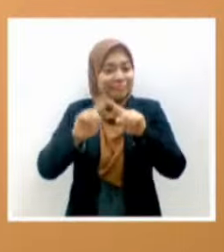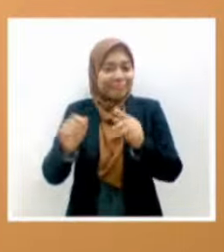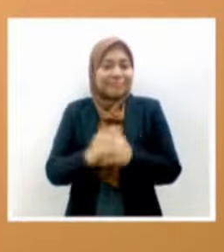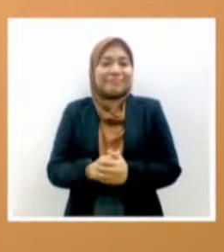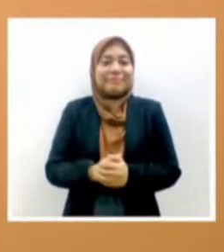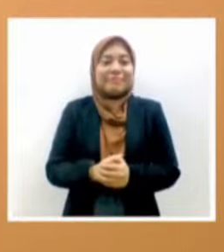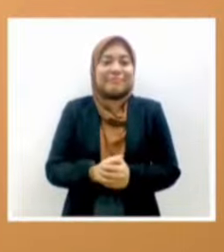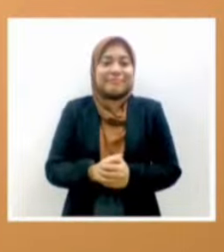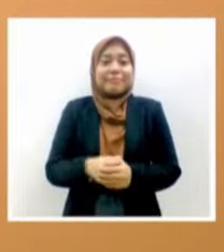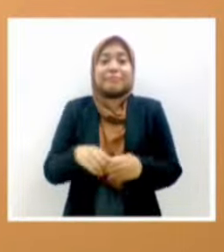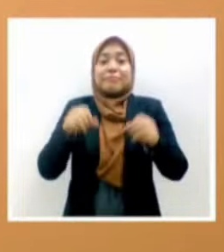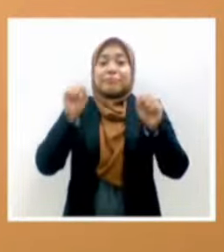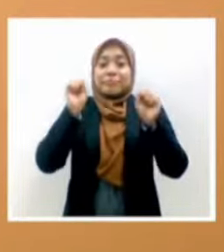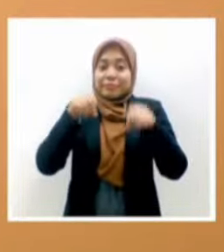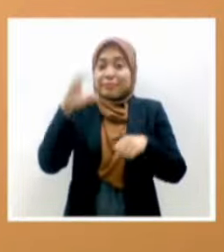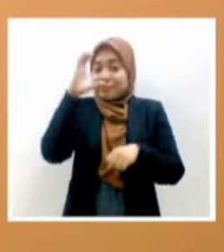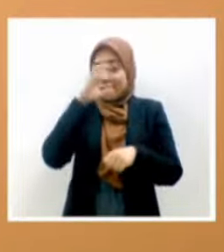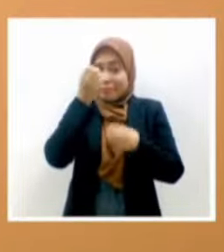8